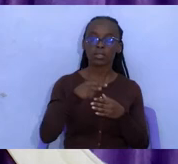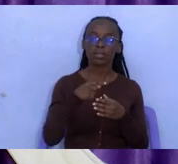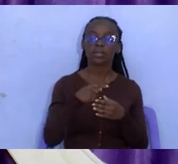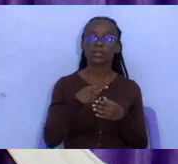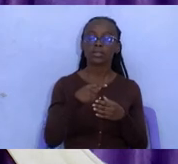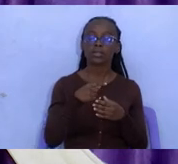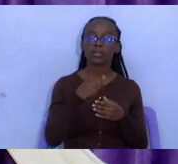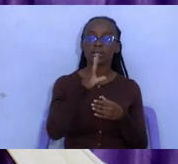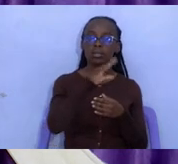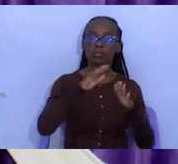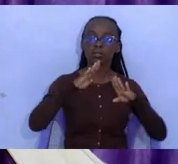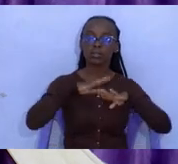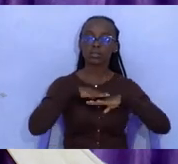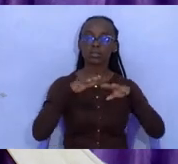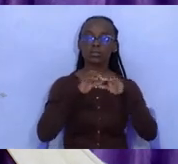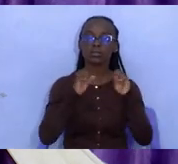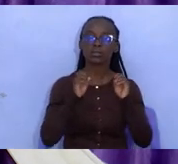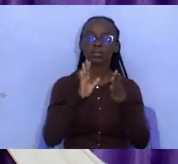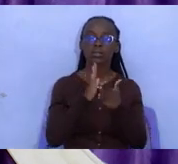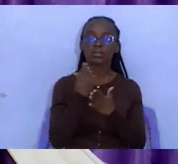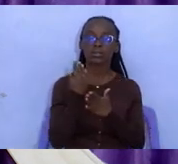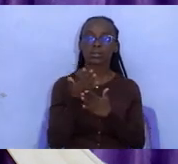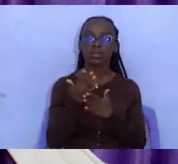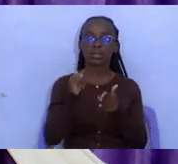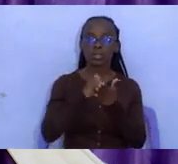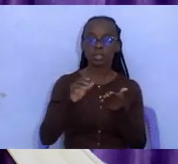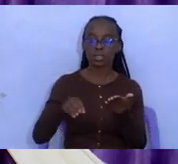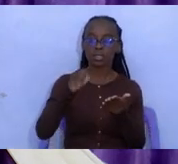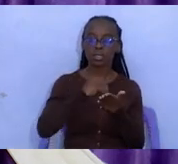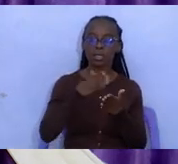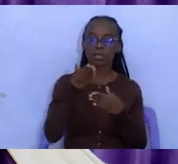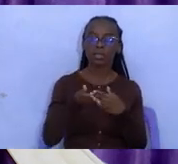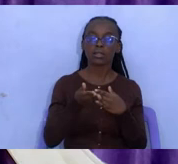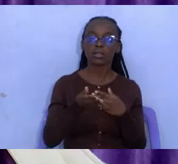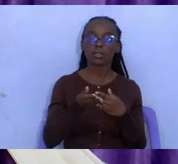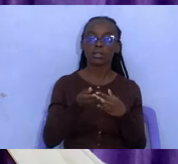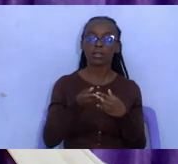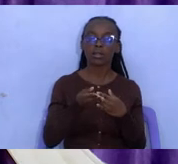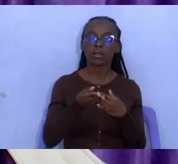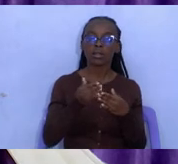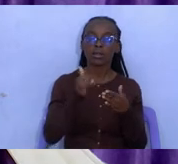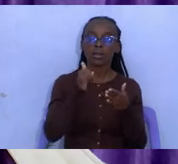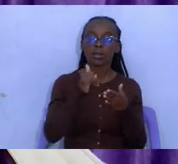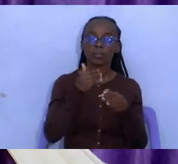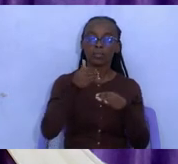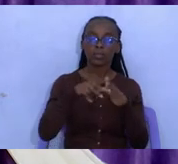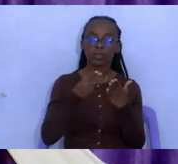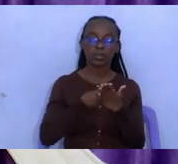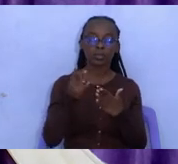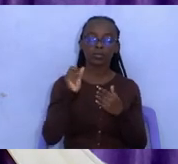Lakini haikutosha, kuna kitu aliongezea pale ambapo iko in verse number